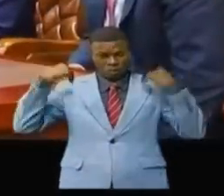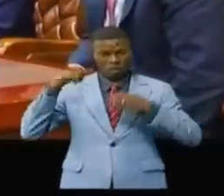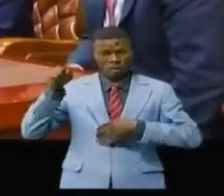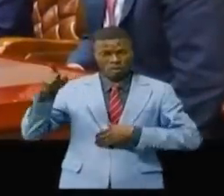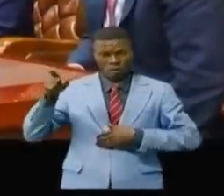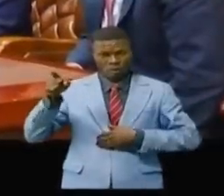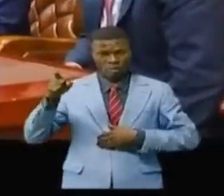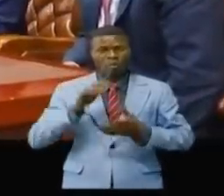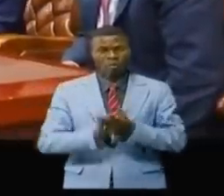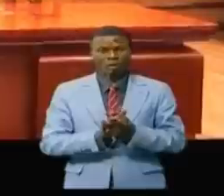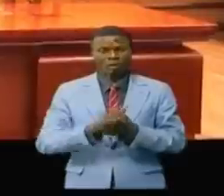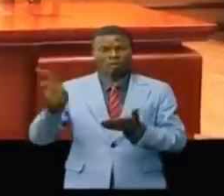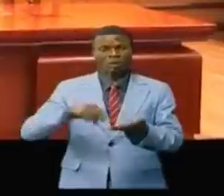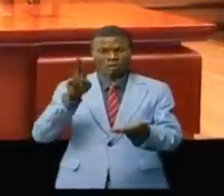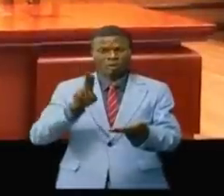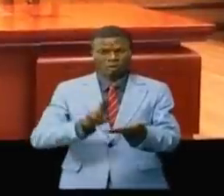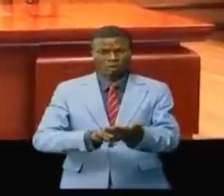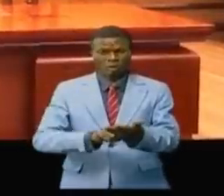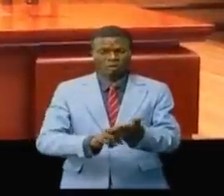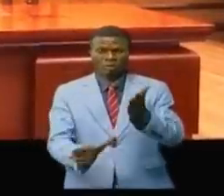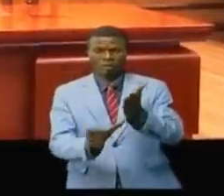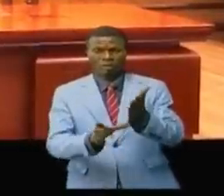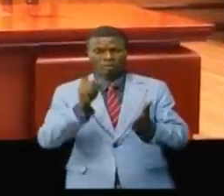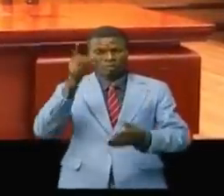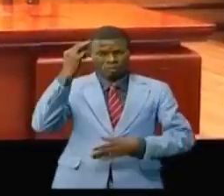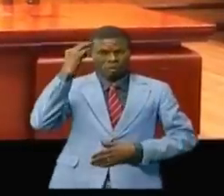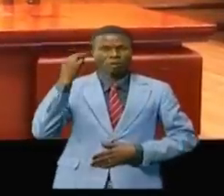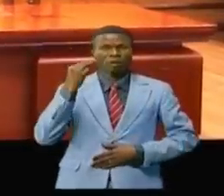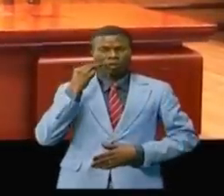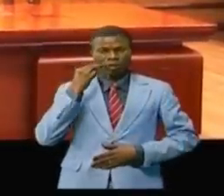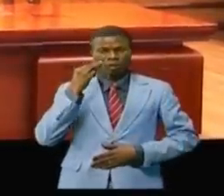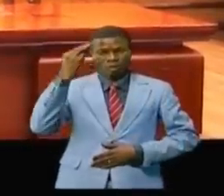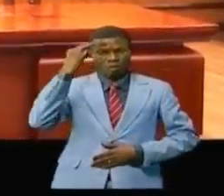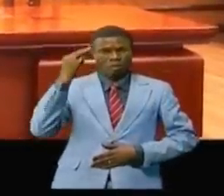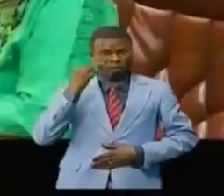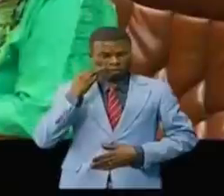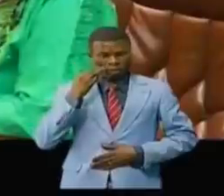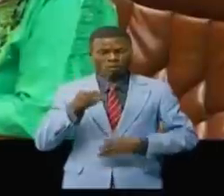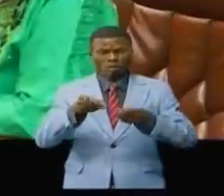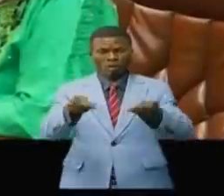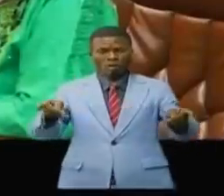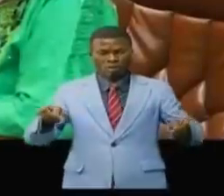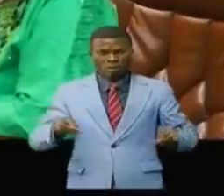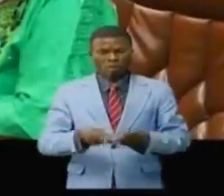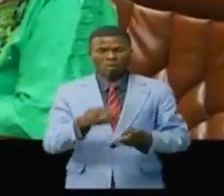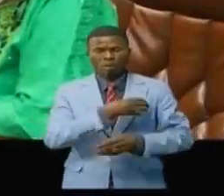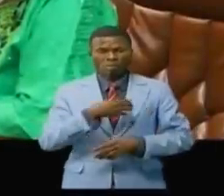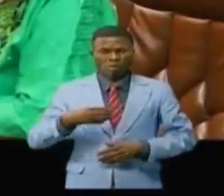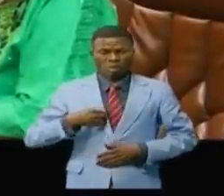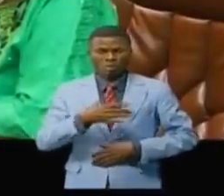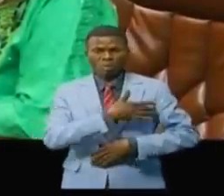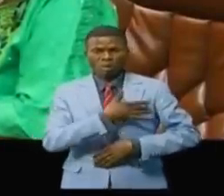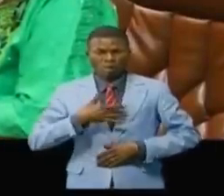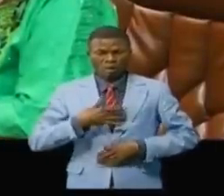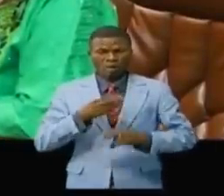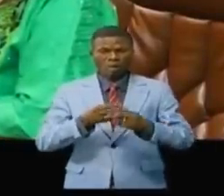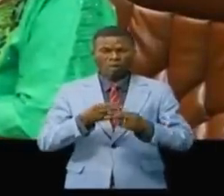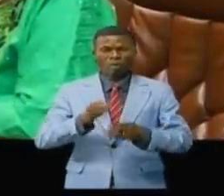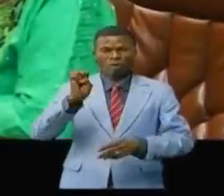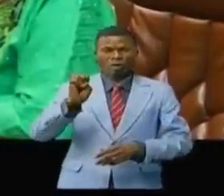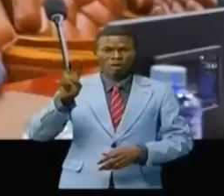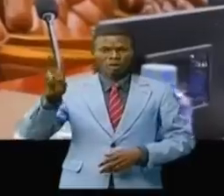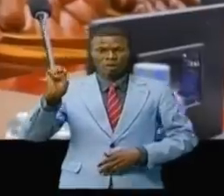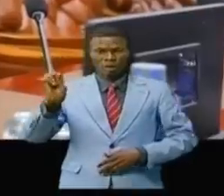Gupta, a été signé par la vice-première ministre, ministre de l'Environnement Eve Bazaïba. En RDC,